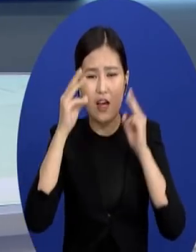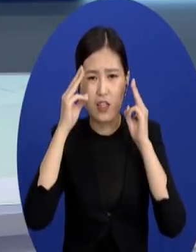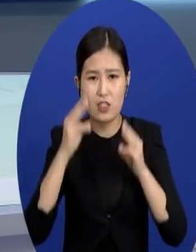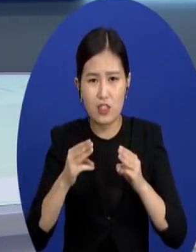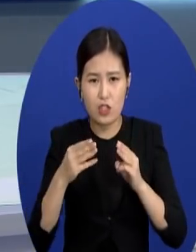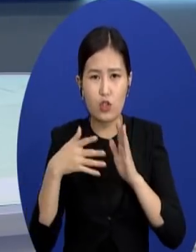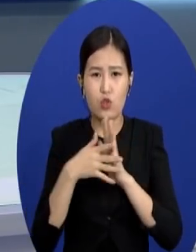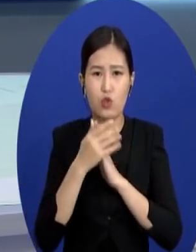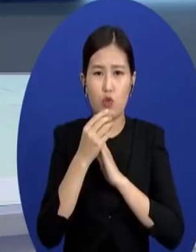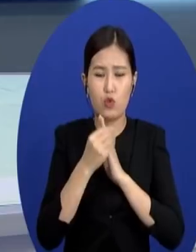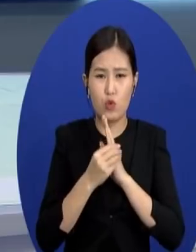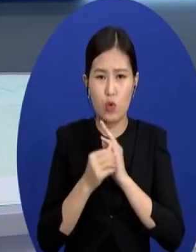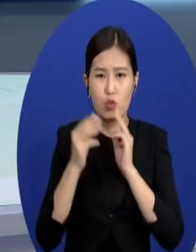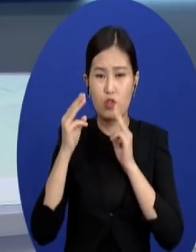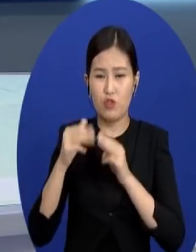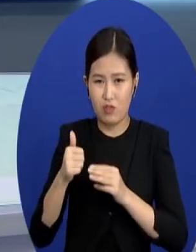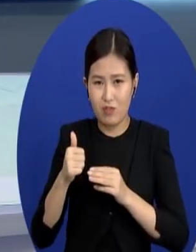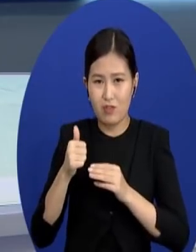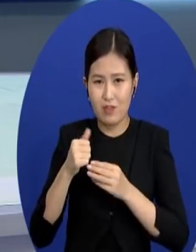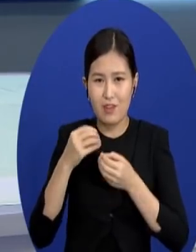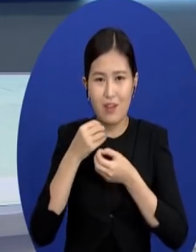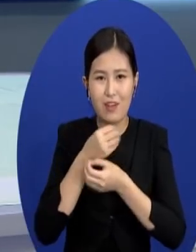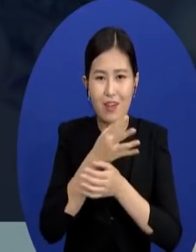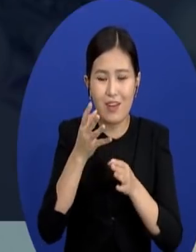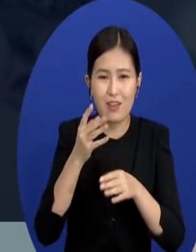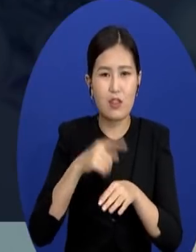одоогор нийтэд ил тод болоог байгаа юм а.